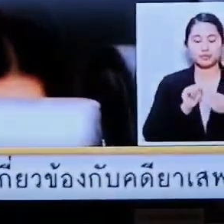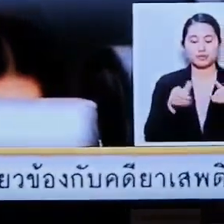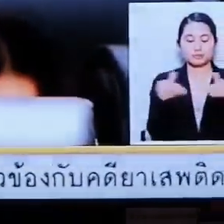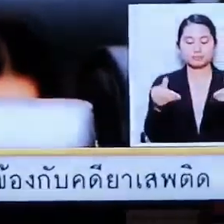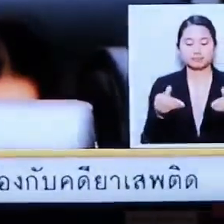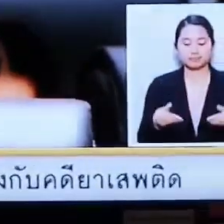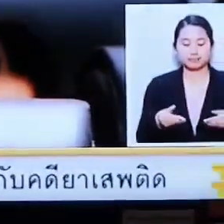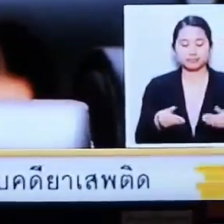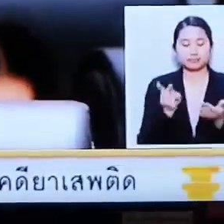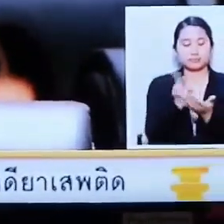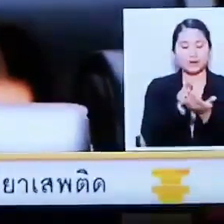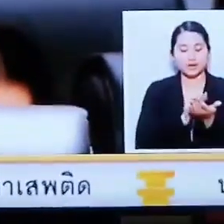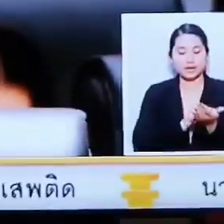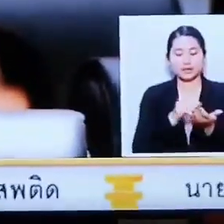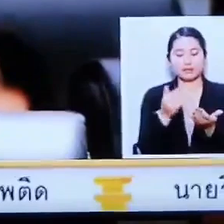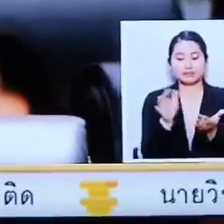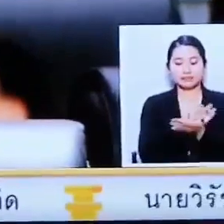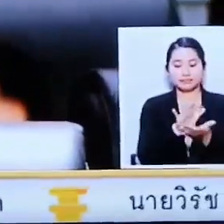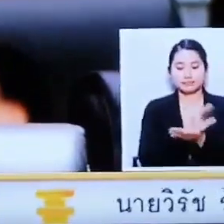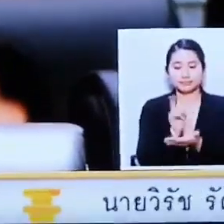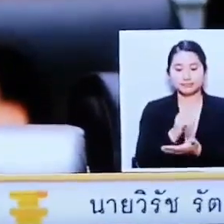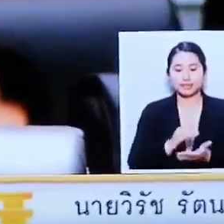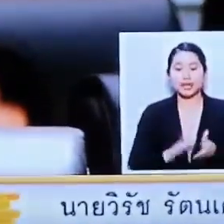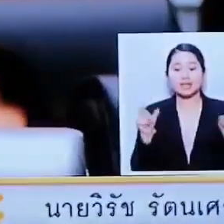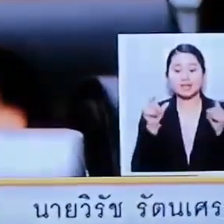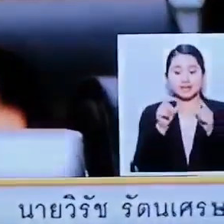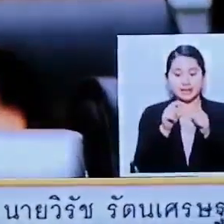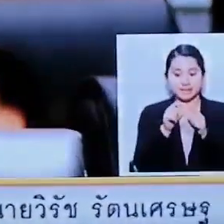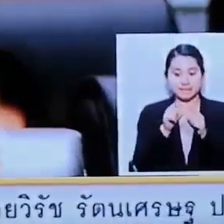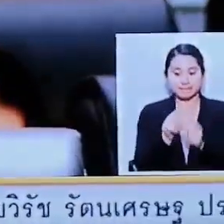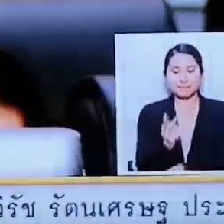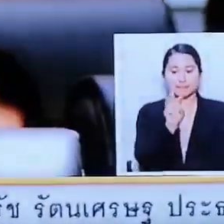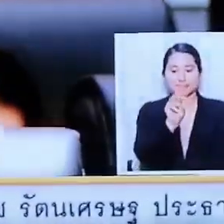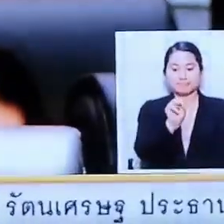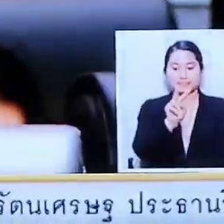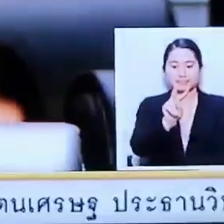ในเอกสารฉบับนี้ใช้คำว่ามันคำสั่งตัวนั้นก็คือผ